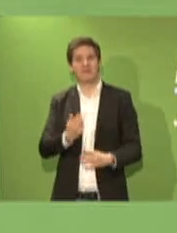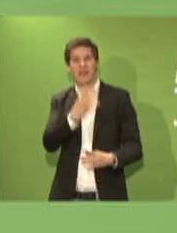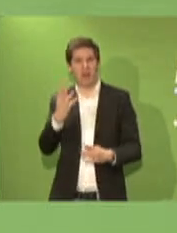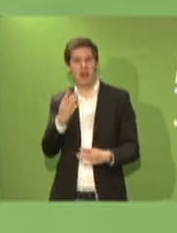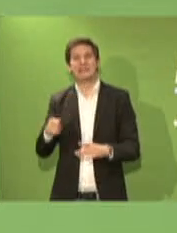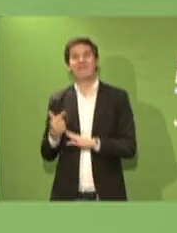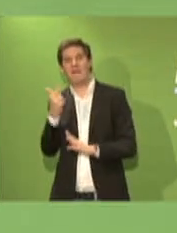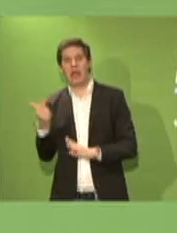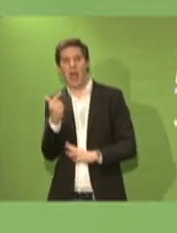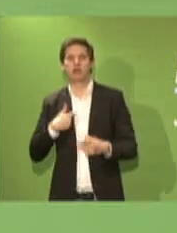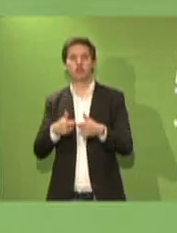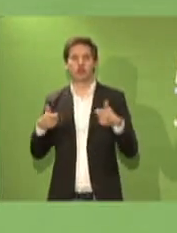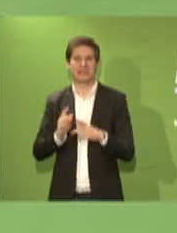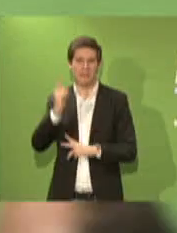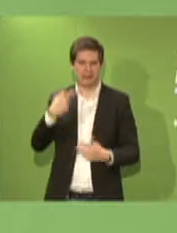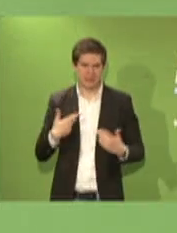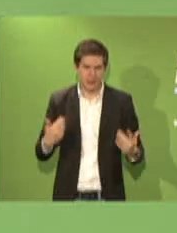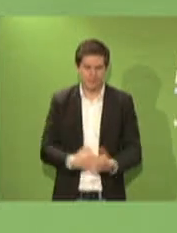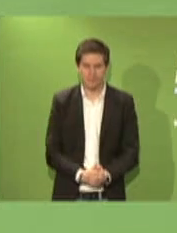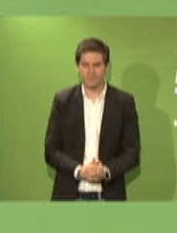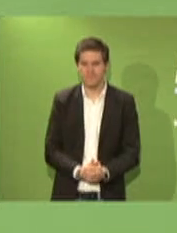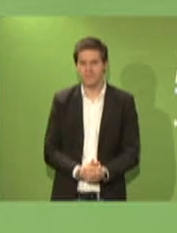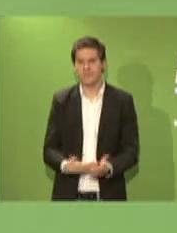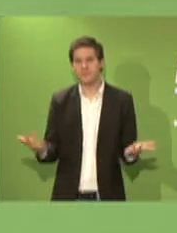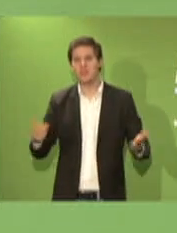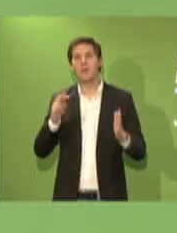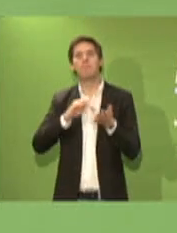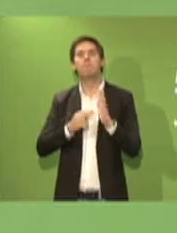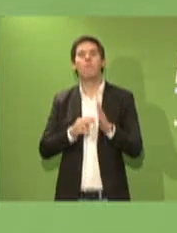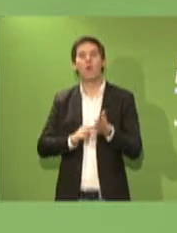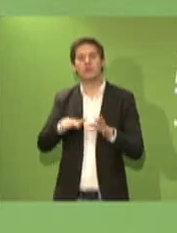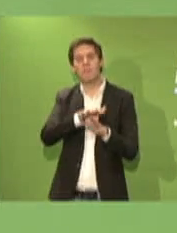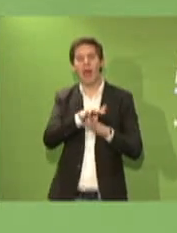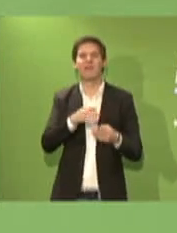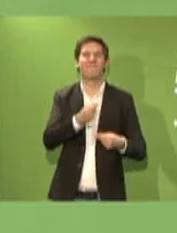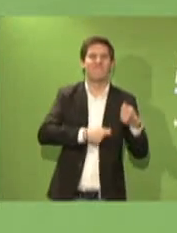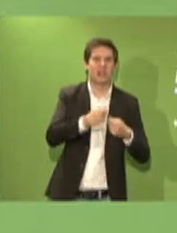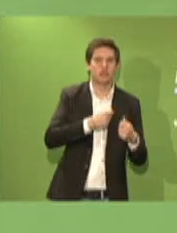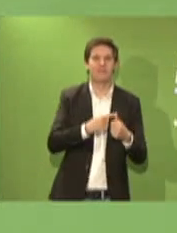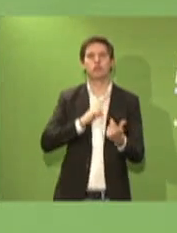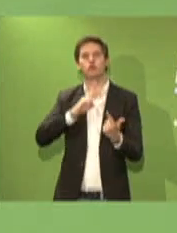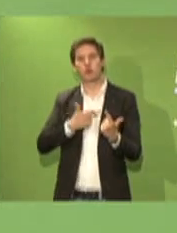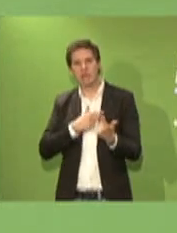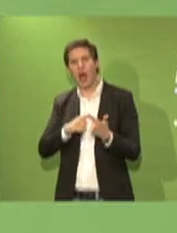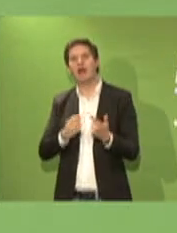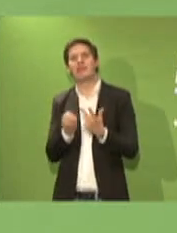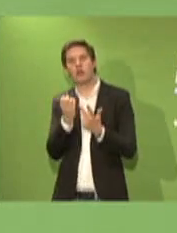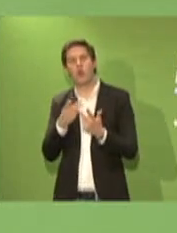Schatzmeister. Ich interessiere mich insbesondere für die politischen Themenfelder Wirtschaft, Soziales, Natur- und